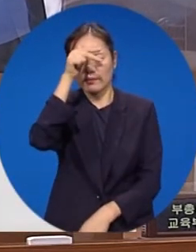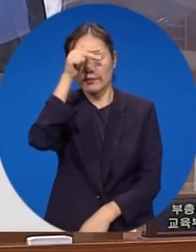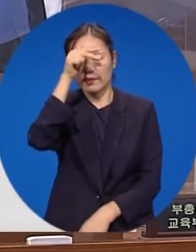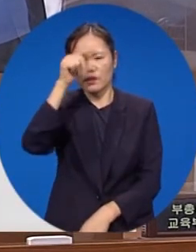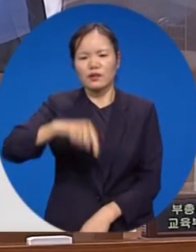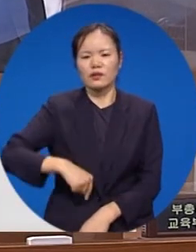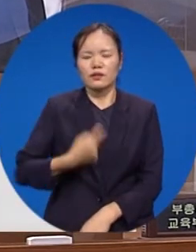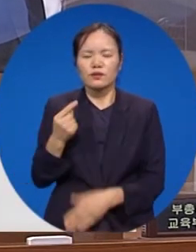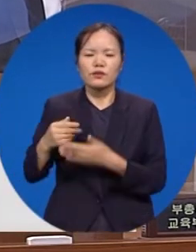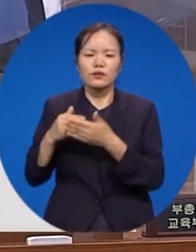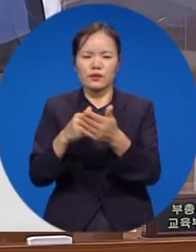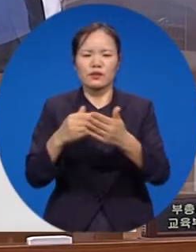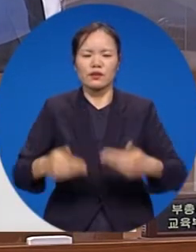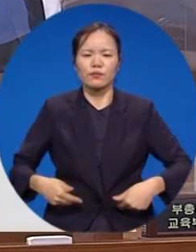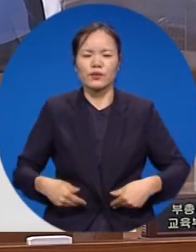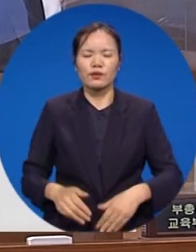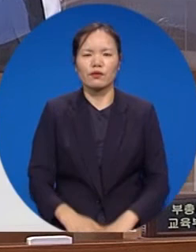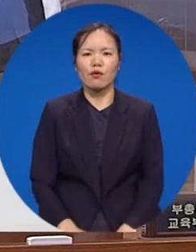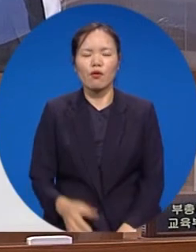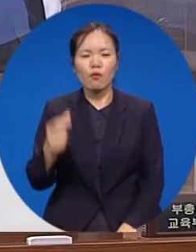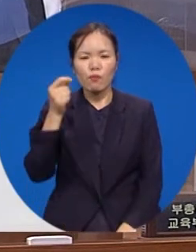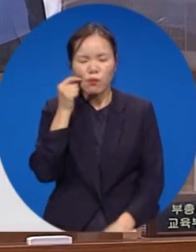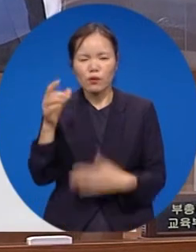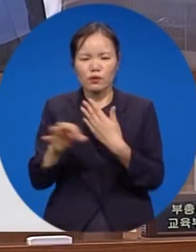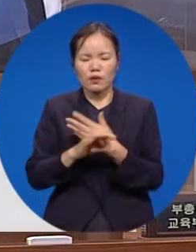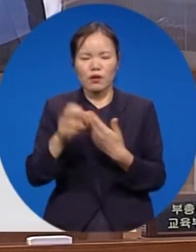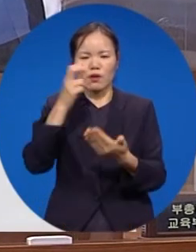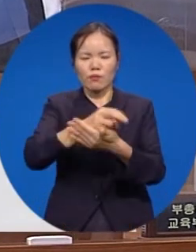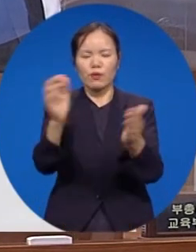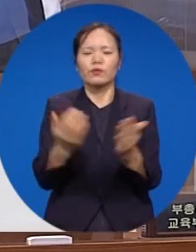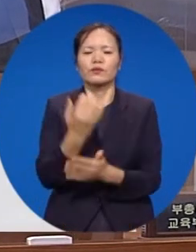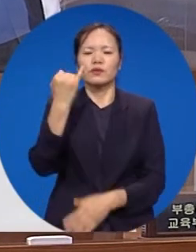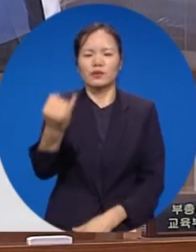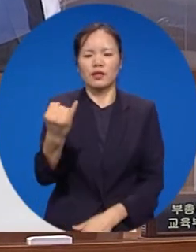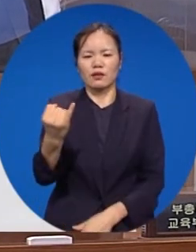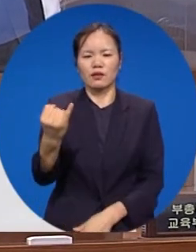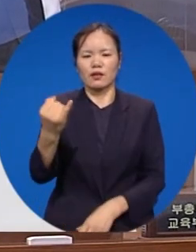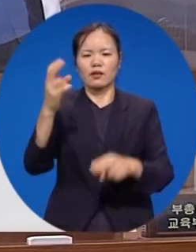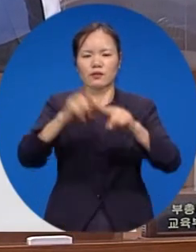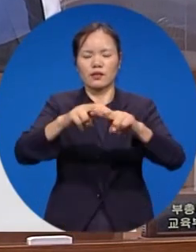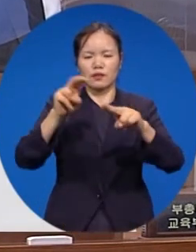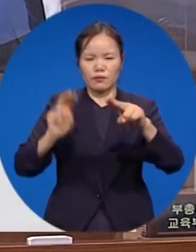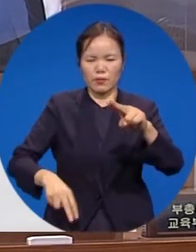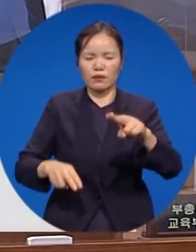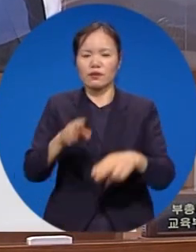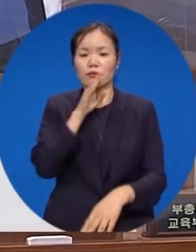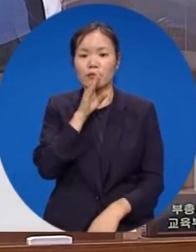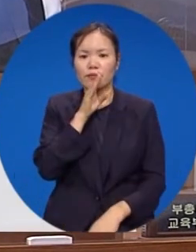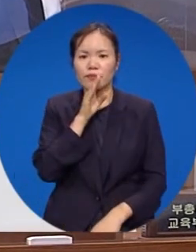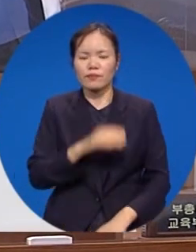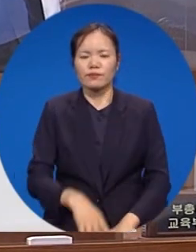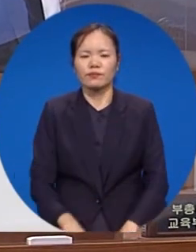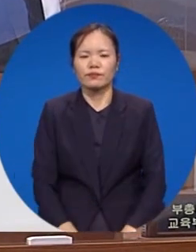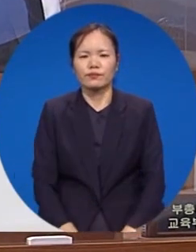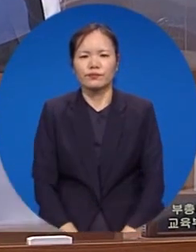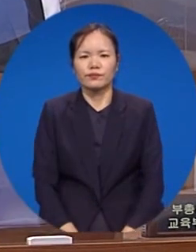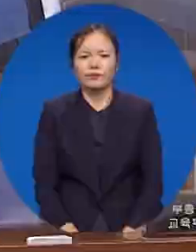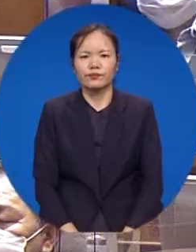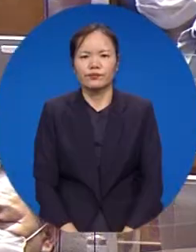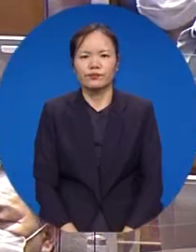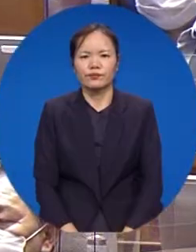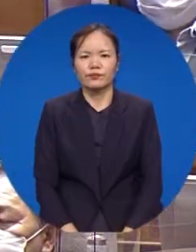자청해야 합니다. 못하겠다면 법무부 장관 자리를 사임하는 것이 맞지 않습니까?